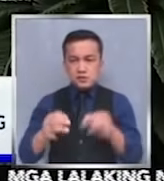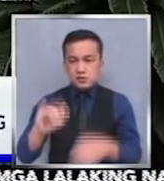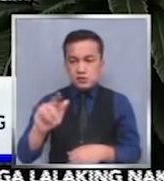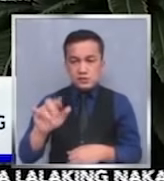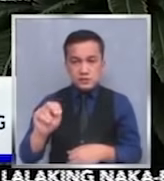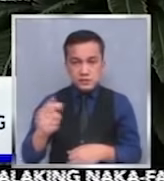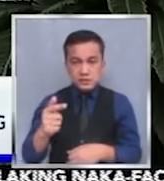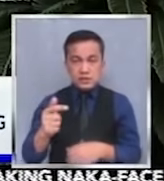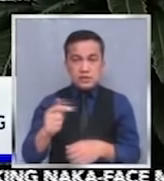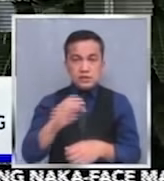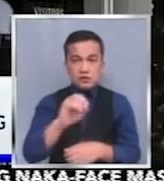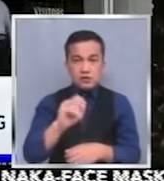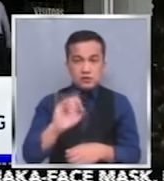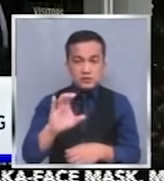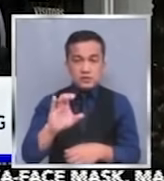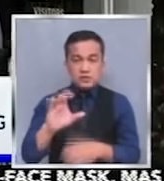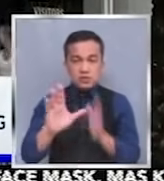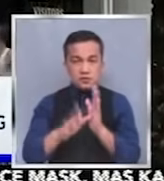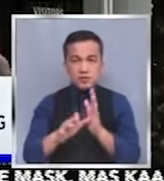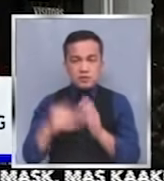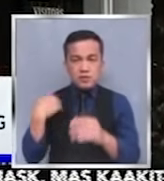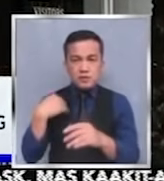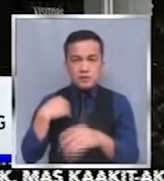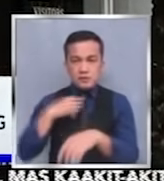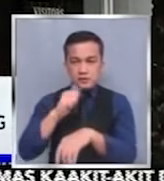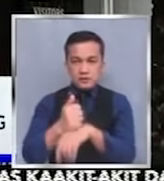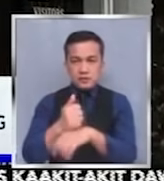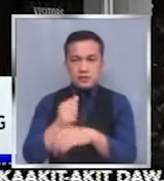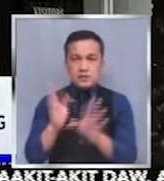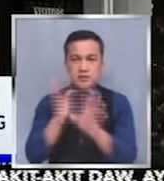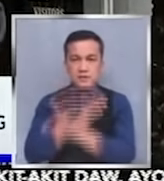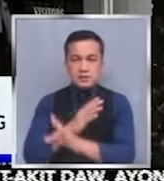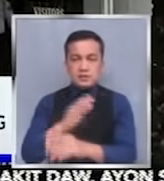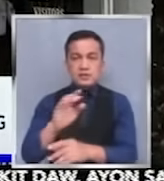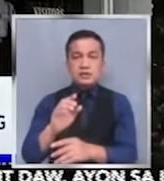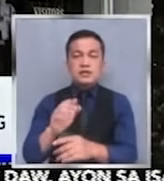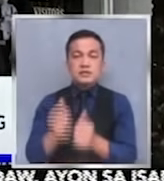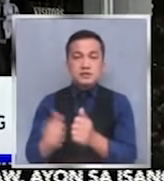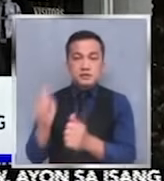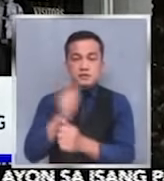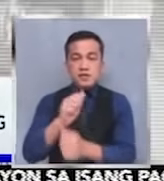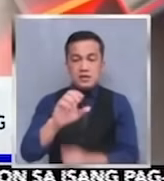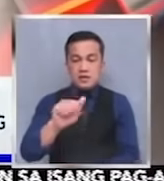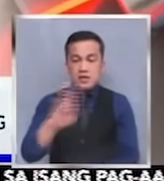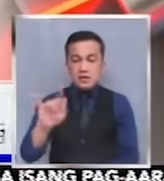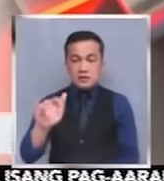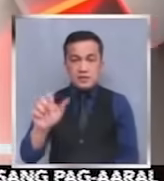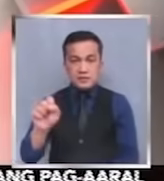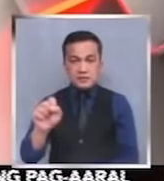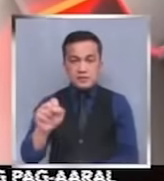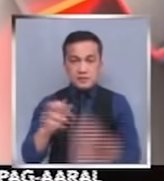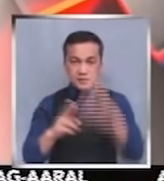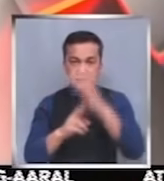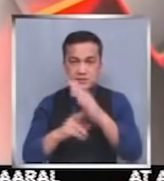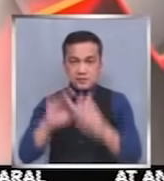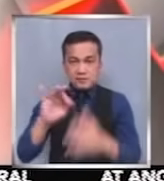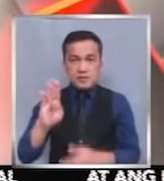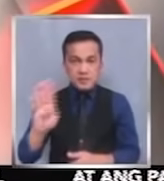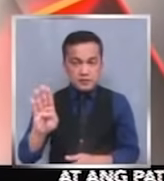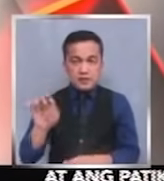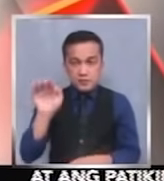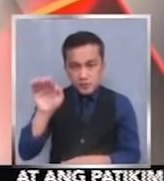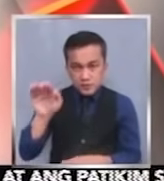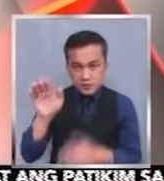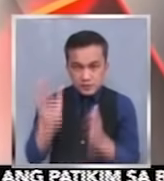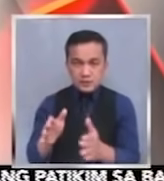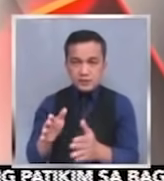pang itinatalagang kapalit ni Chairman Sheriff Abbas na magre-retiro na sa Pebrero. Sa apela ng mga petitioner, binanggit